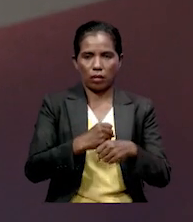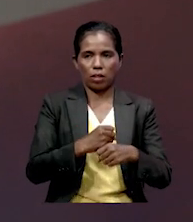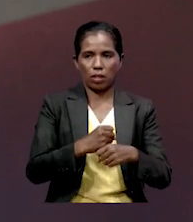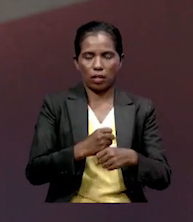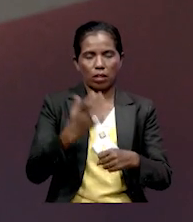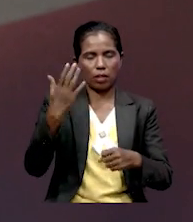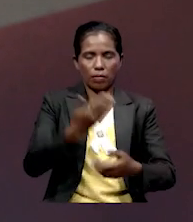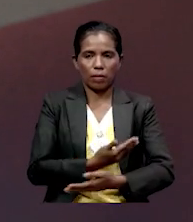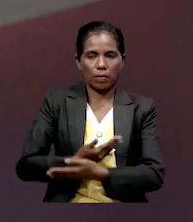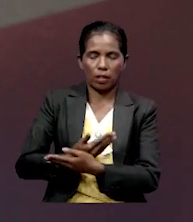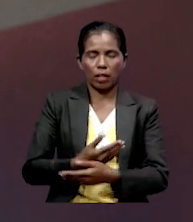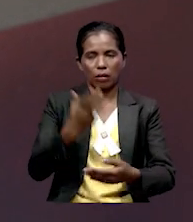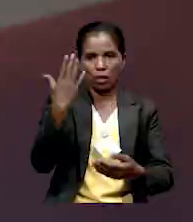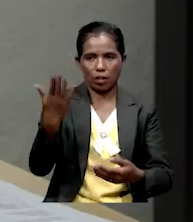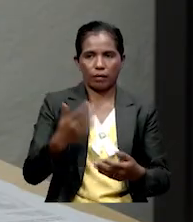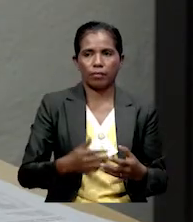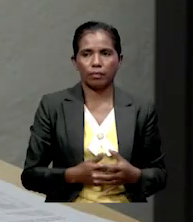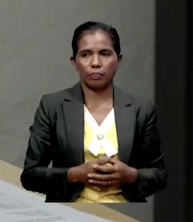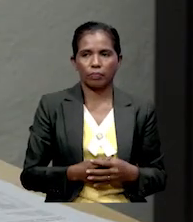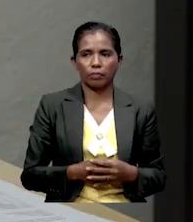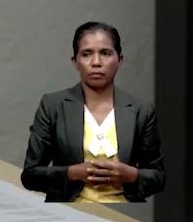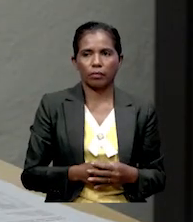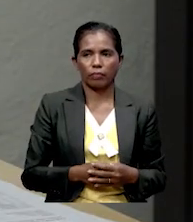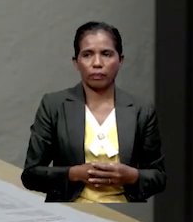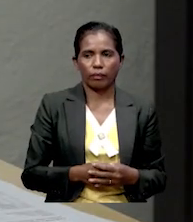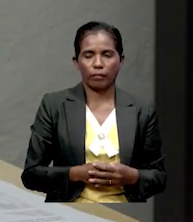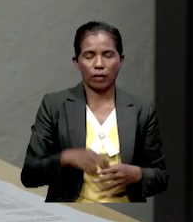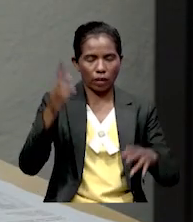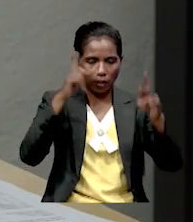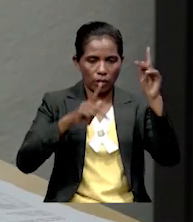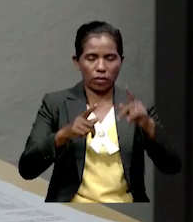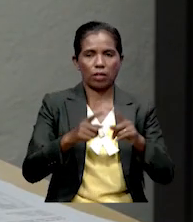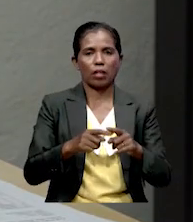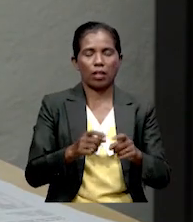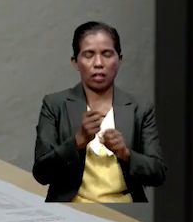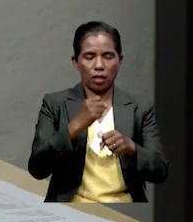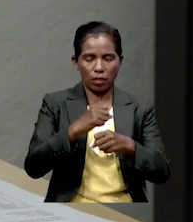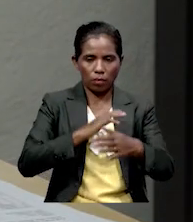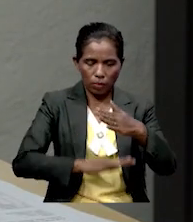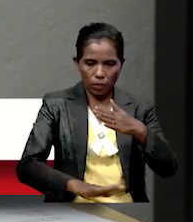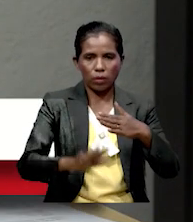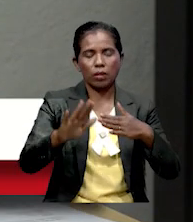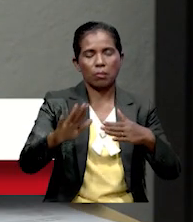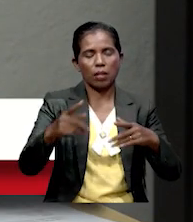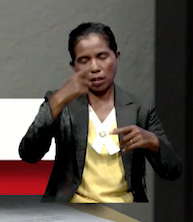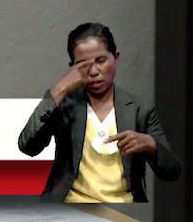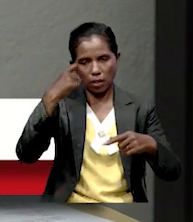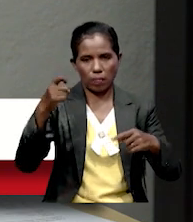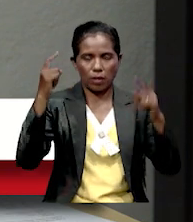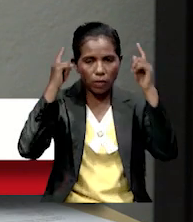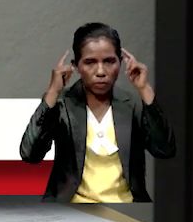ia sala pediatria. Hidrocefalus nene nia causa ne congenital nebe mak moris mai tamba nia